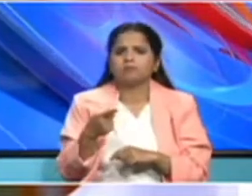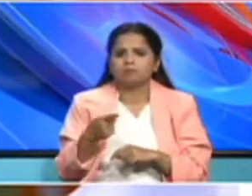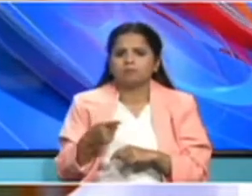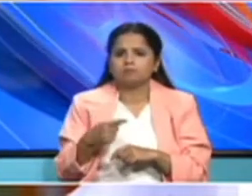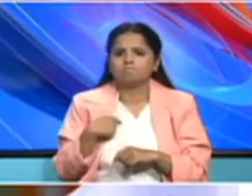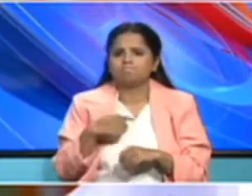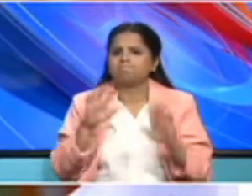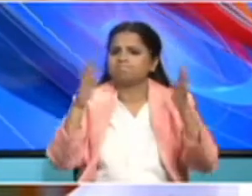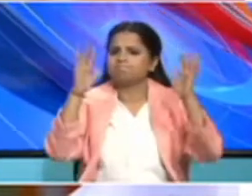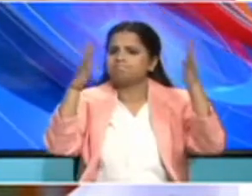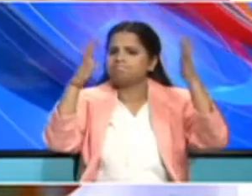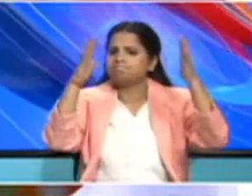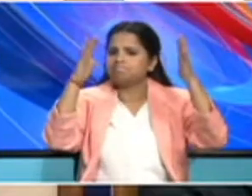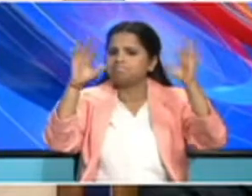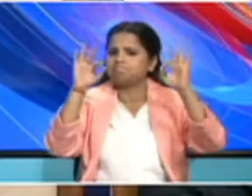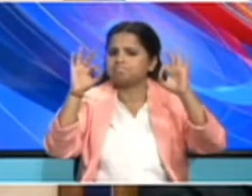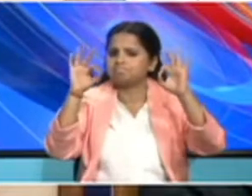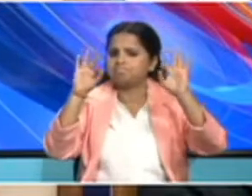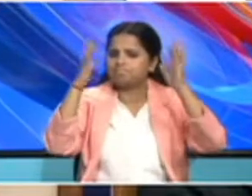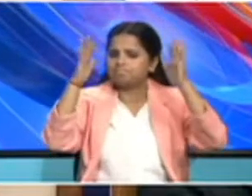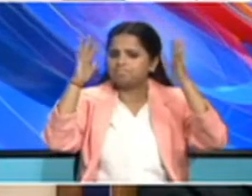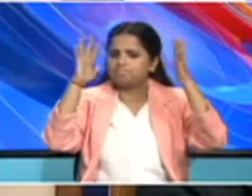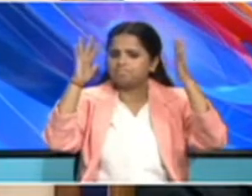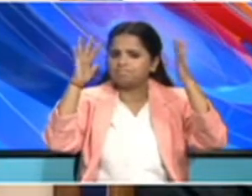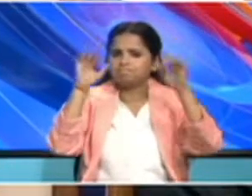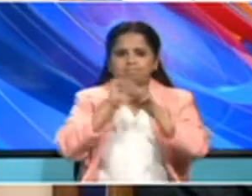भूरी प्रशंसा करता हूं।